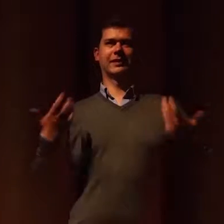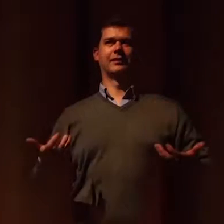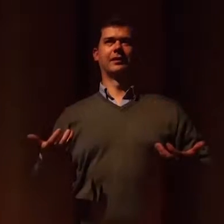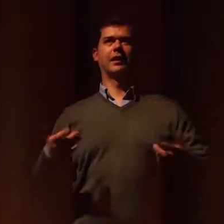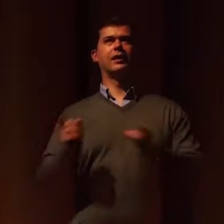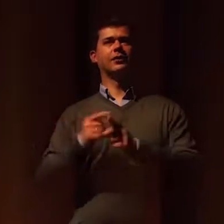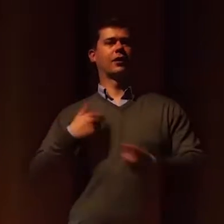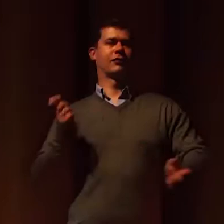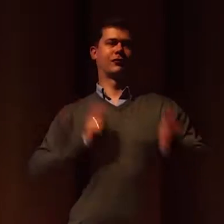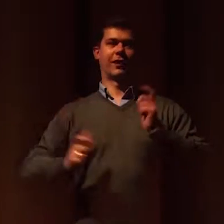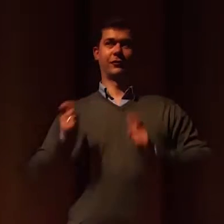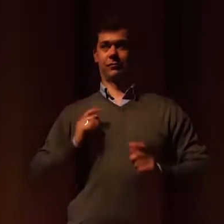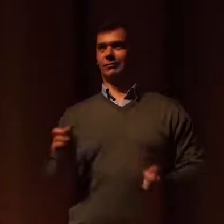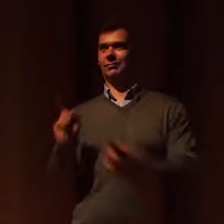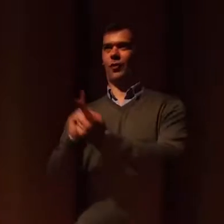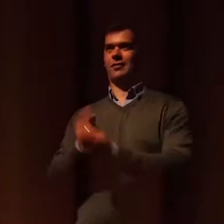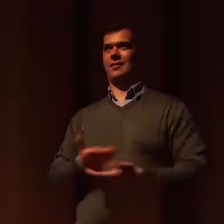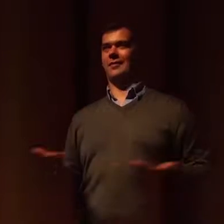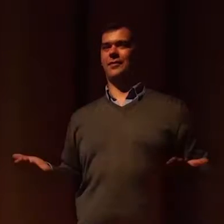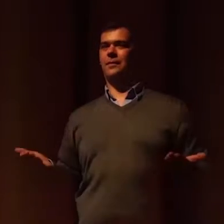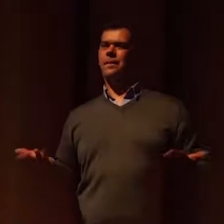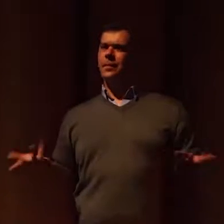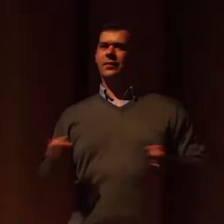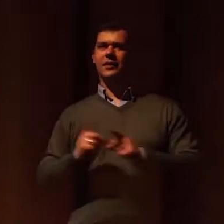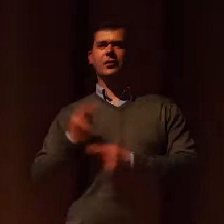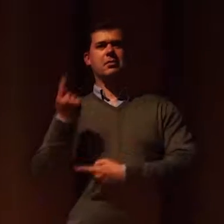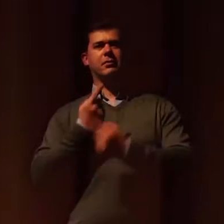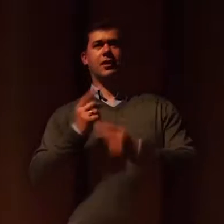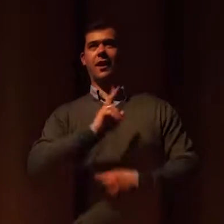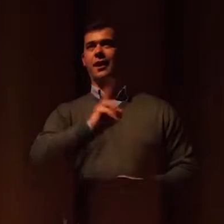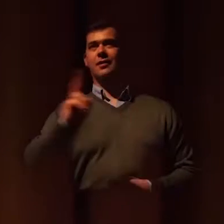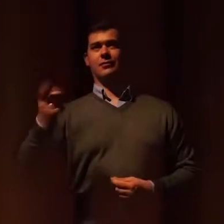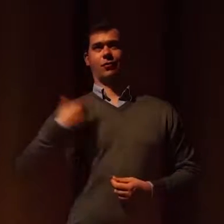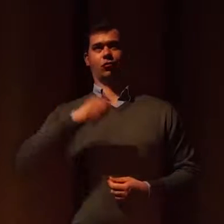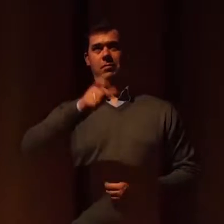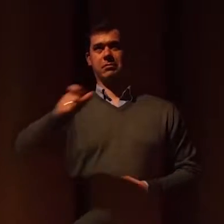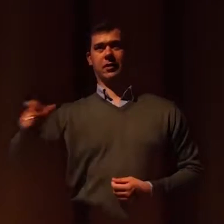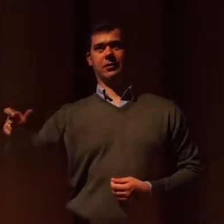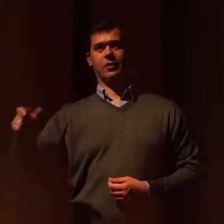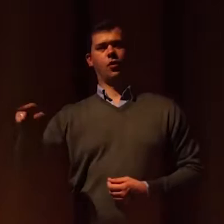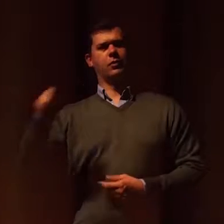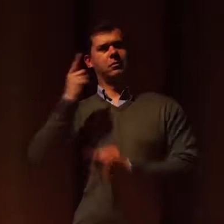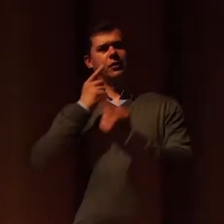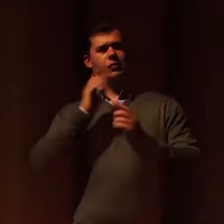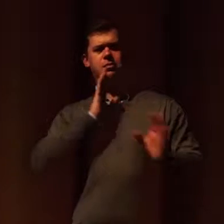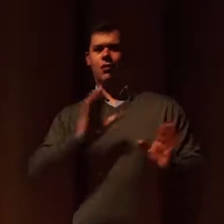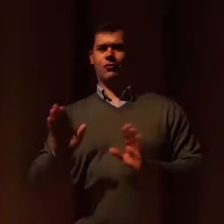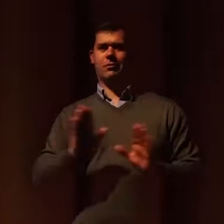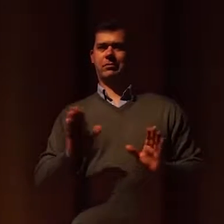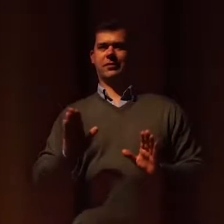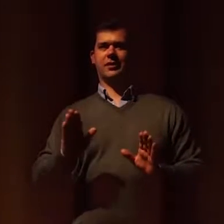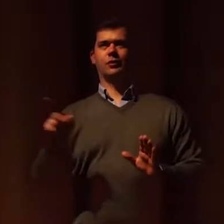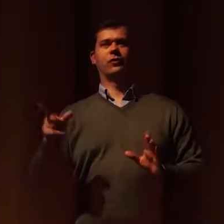się że dziś mogę się z państwem spotkać bo my że wszystkie osoby które są dzisiaj na sali myślą w podobny sposób o